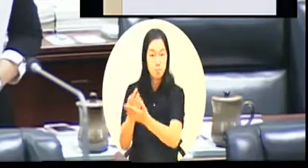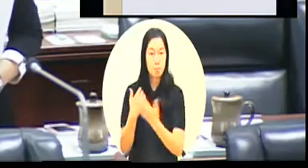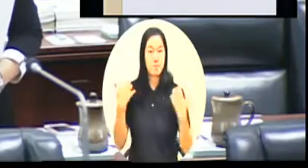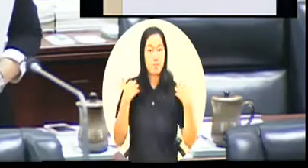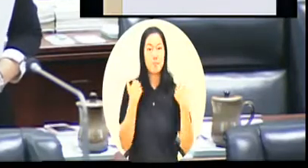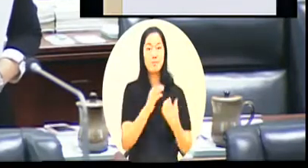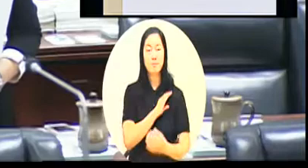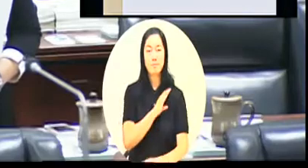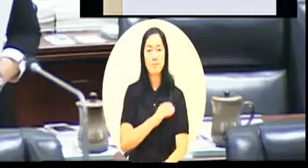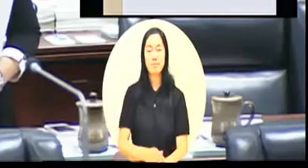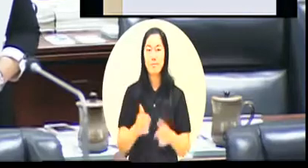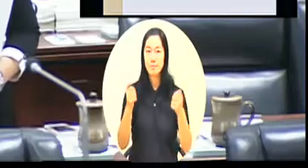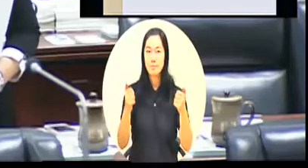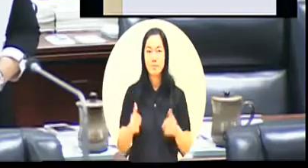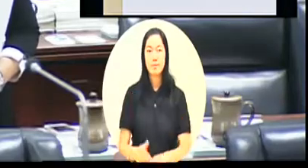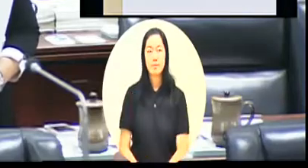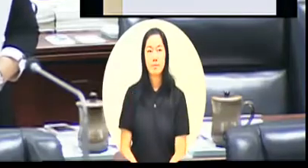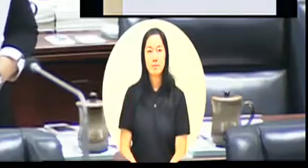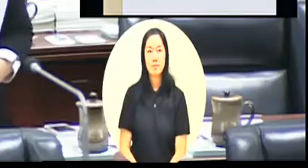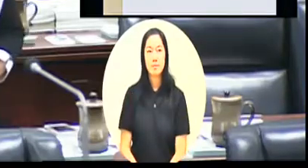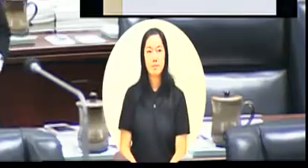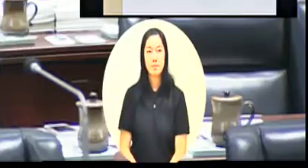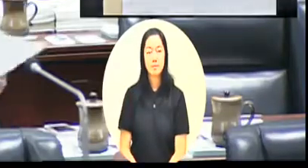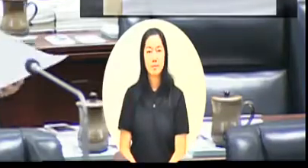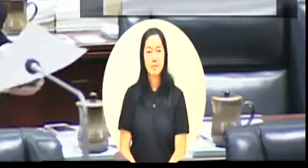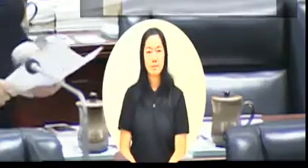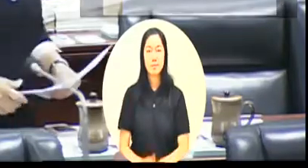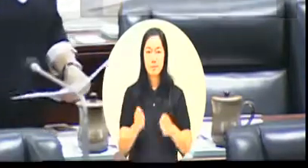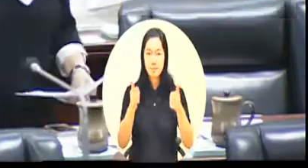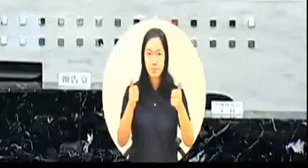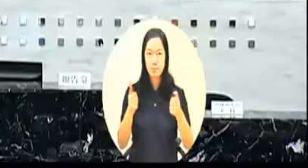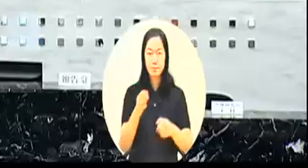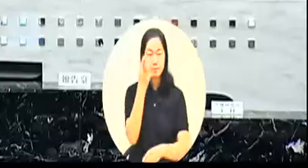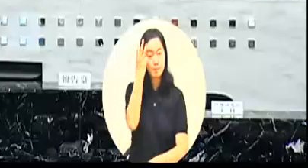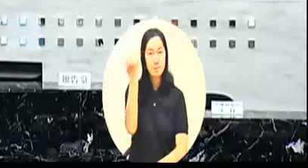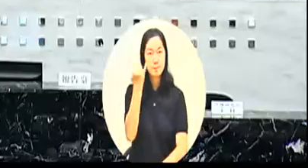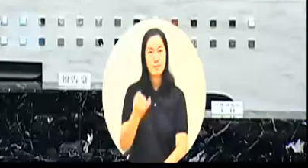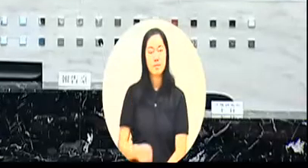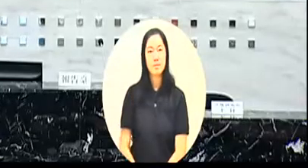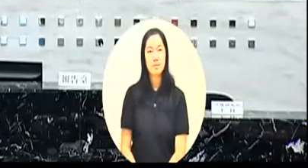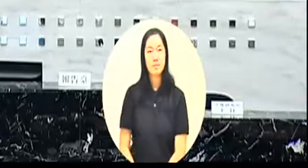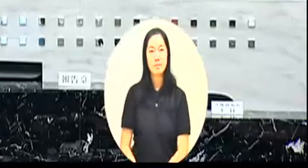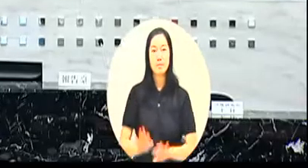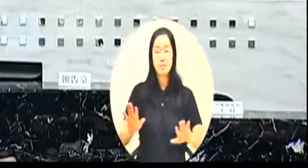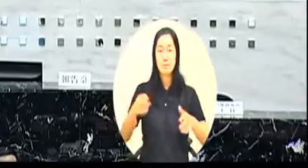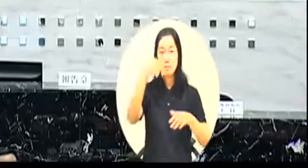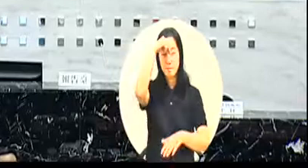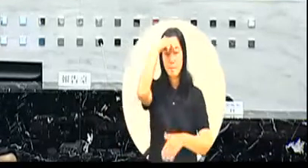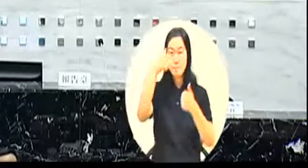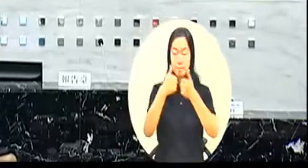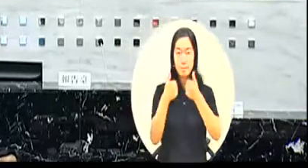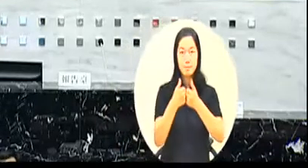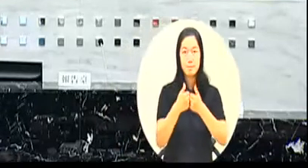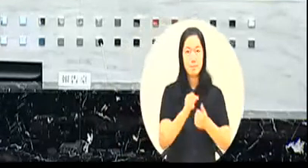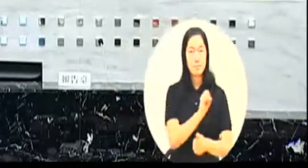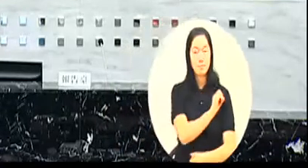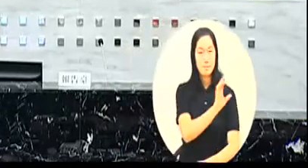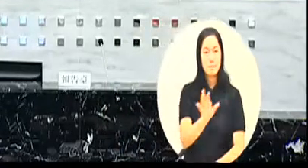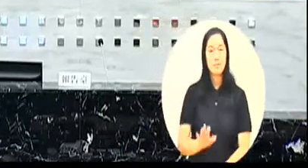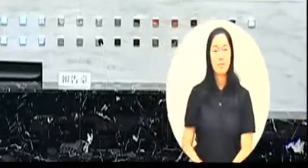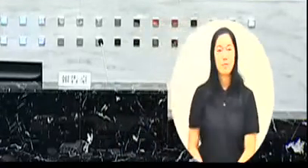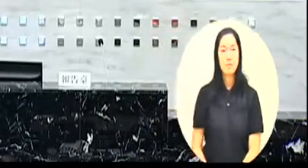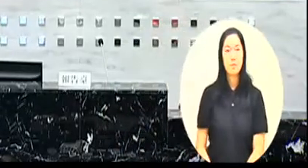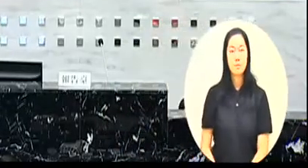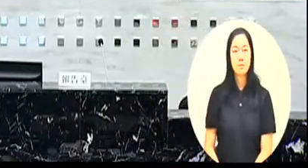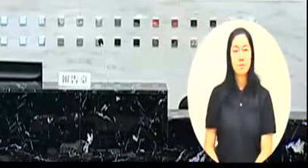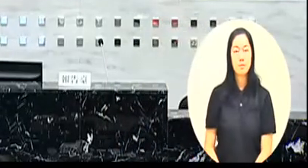任。好，以上，谢谢主席，谢谢。 谢谢同意言。我们今天下午的议程哦，到此结束